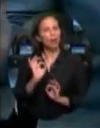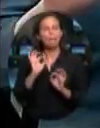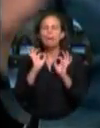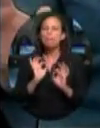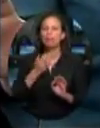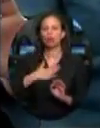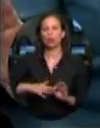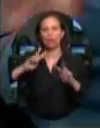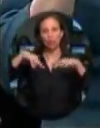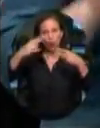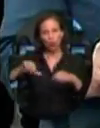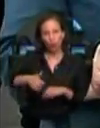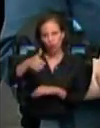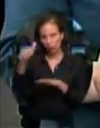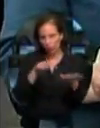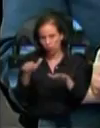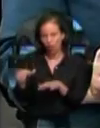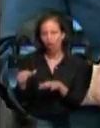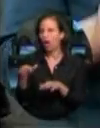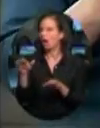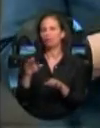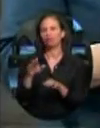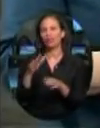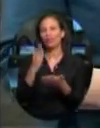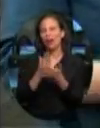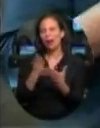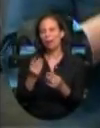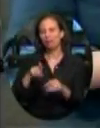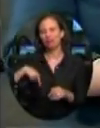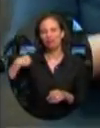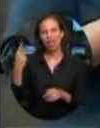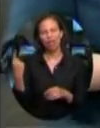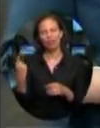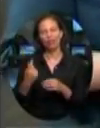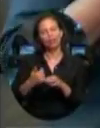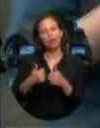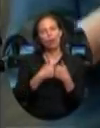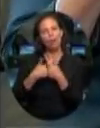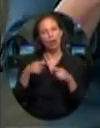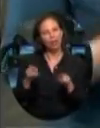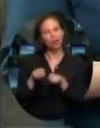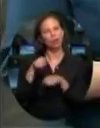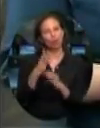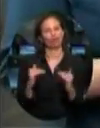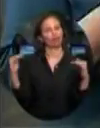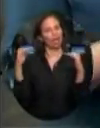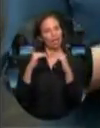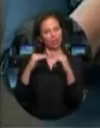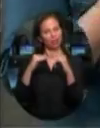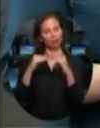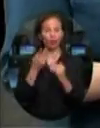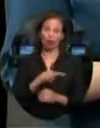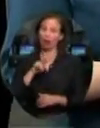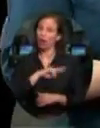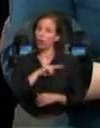כמו שלא מזמן לא היה לנו מועמד שבאמת רצה להיות ראש ממשלה והתכוון לזה. וכמו שהוא אומר וצודק, אם הוא נושא באחריות, צריך